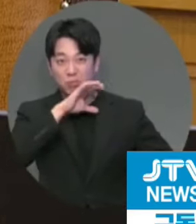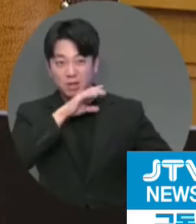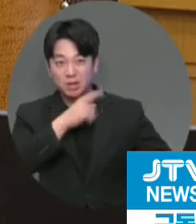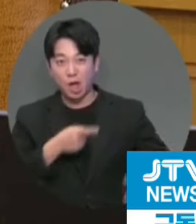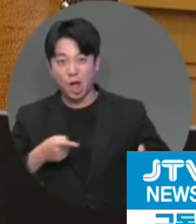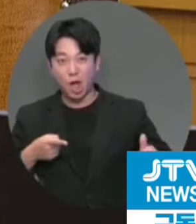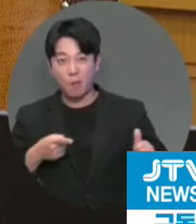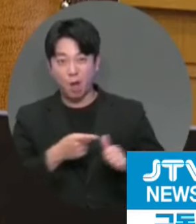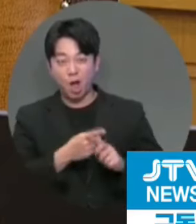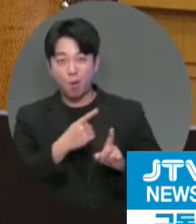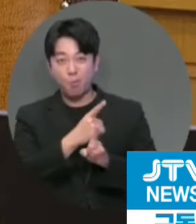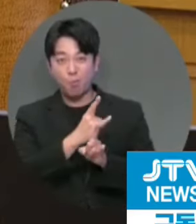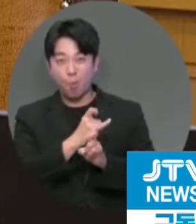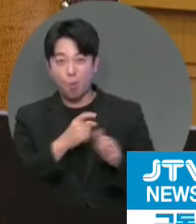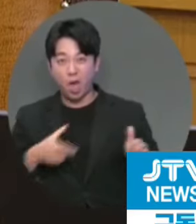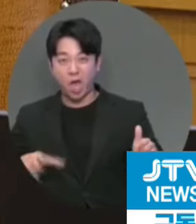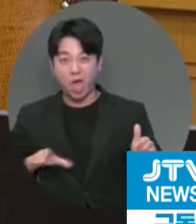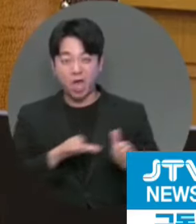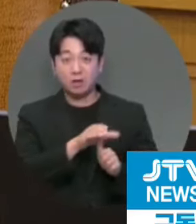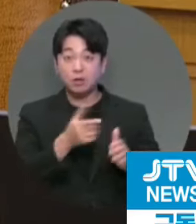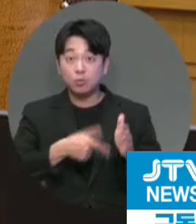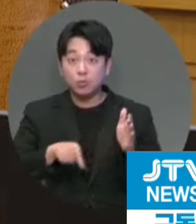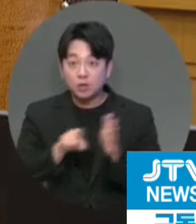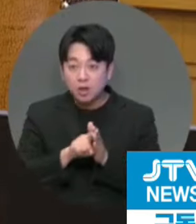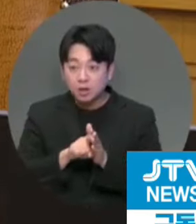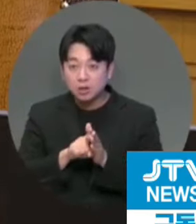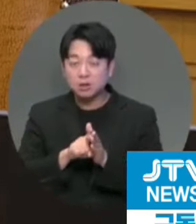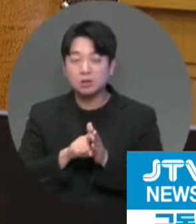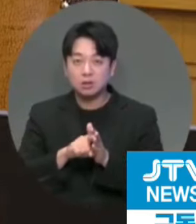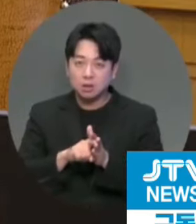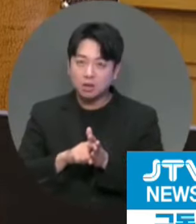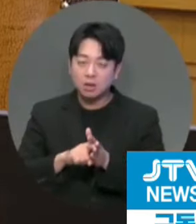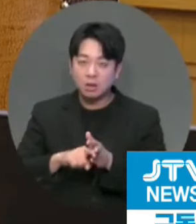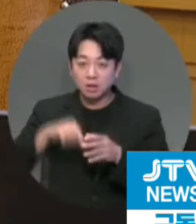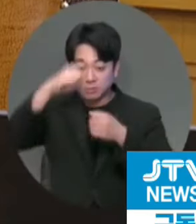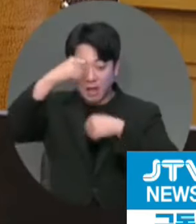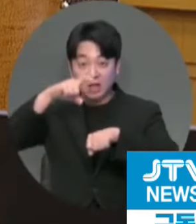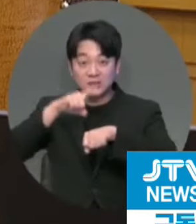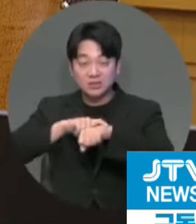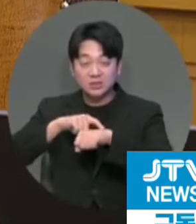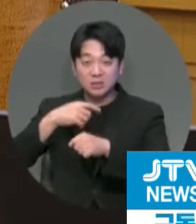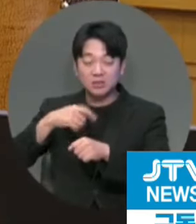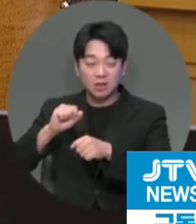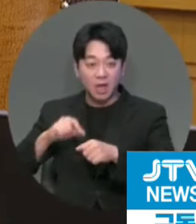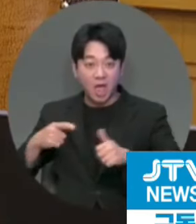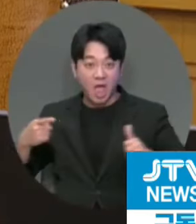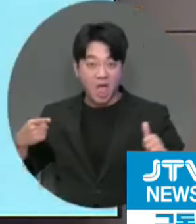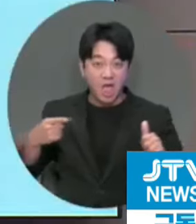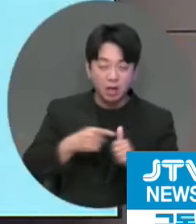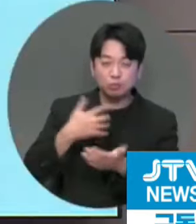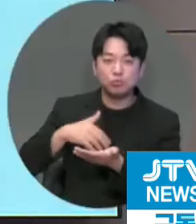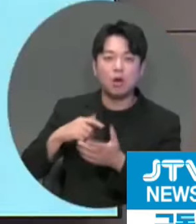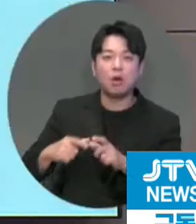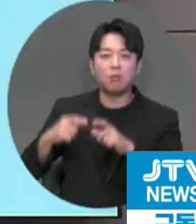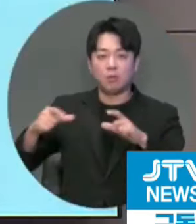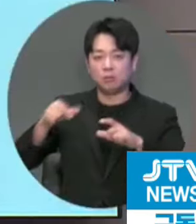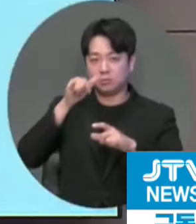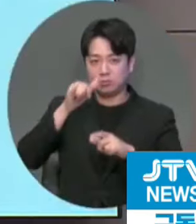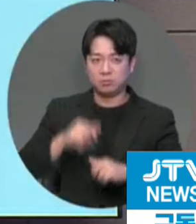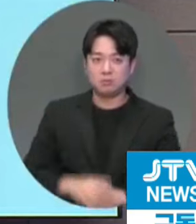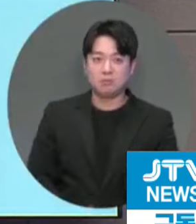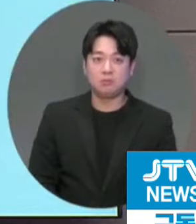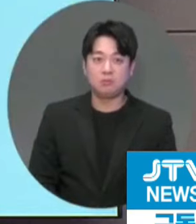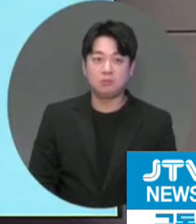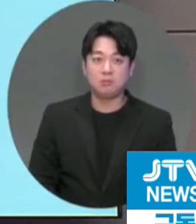특정인들에게 접근하는 사례가 점점 현장에서는 많아지고 있다. 이렇게 얘기하고 있습니다. 다음 장이요. 자, 어떤 준수사항을 위반해서